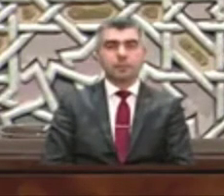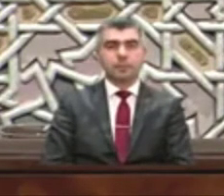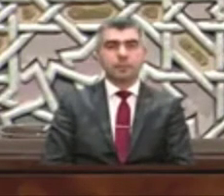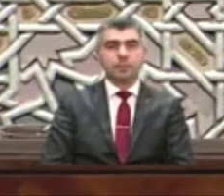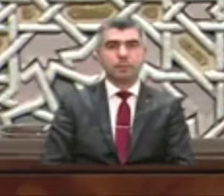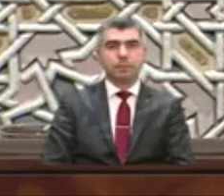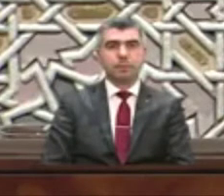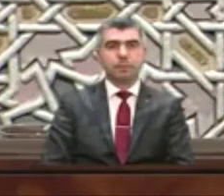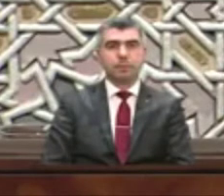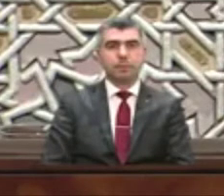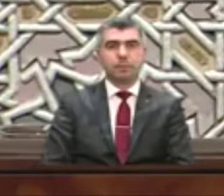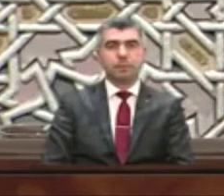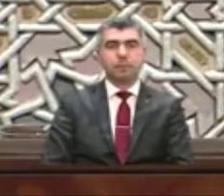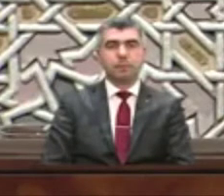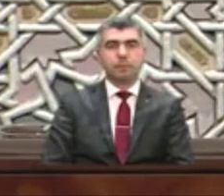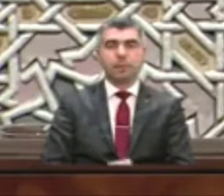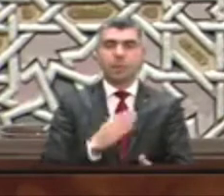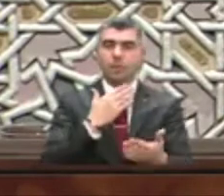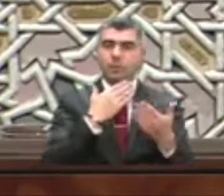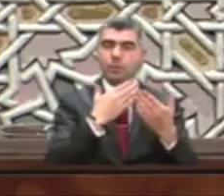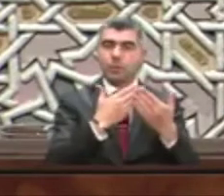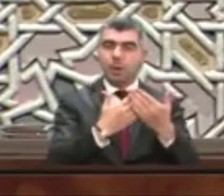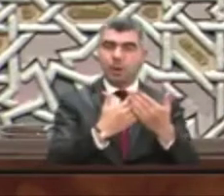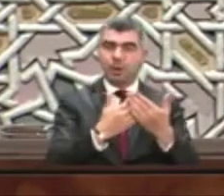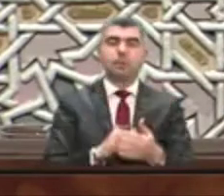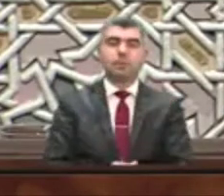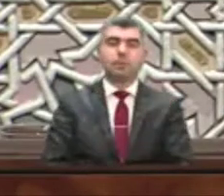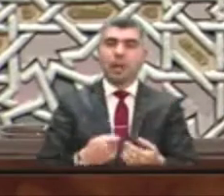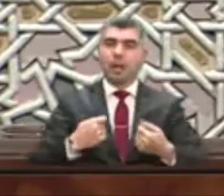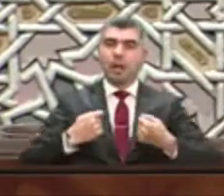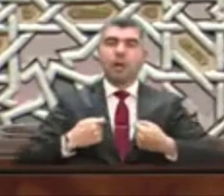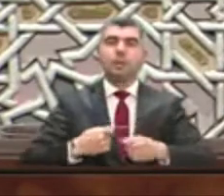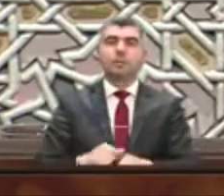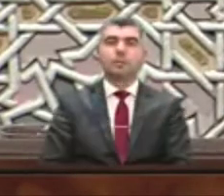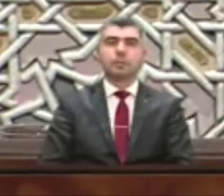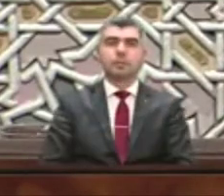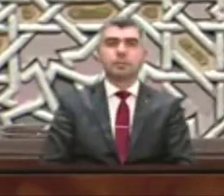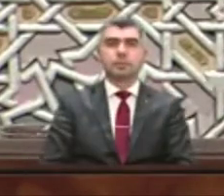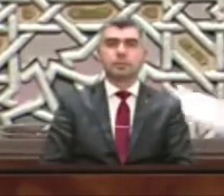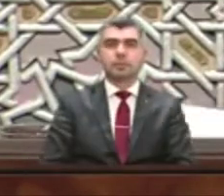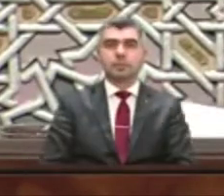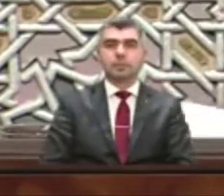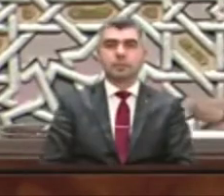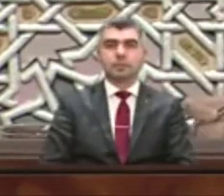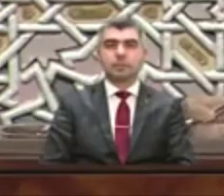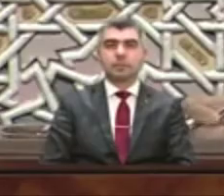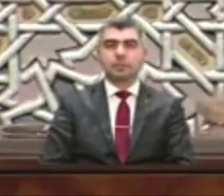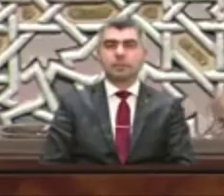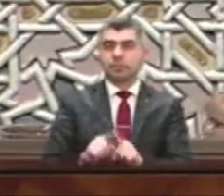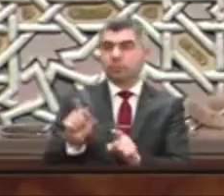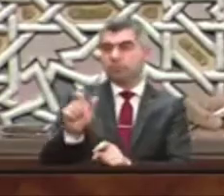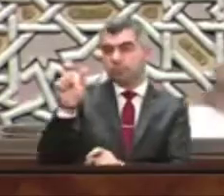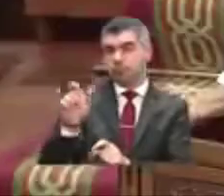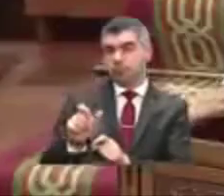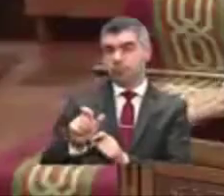شكرا سيد الرئيس. بالنسبة للسيد